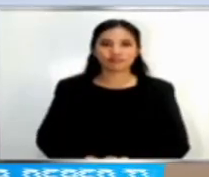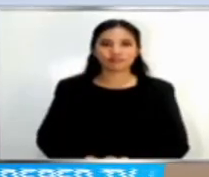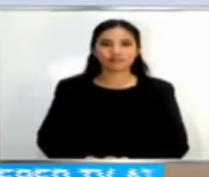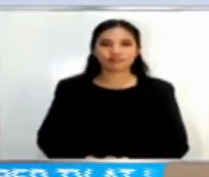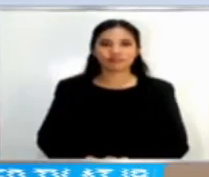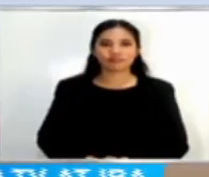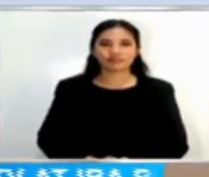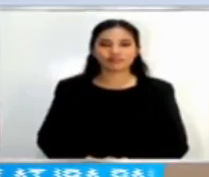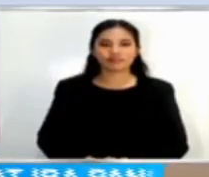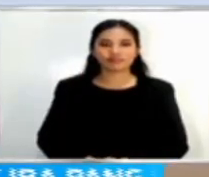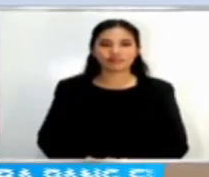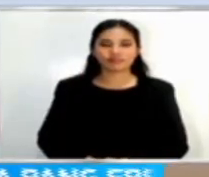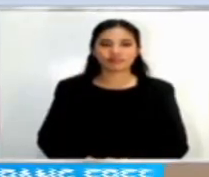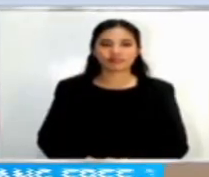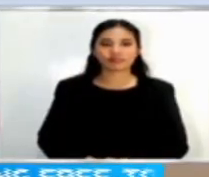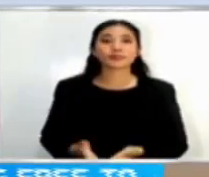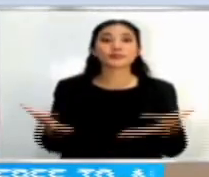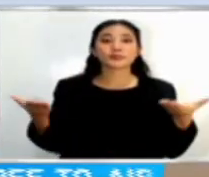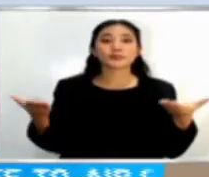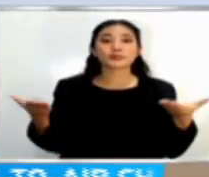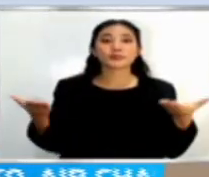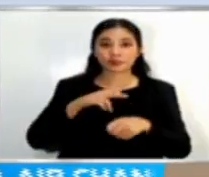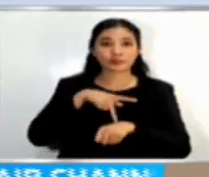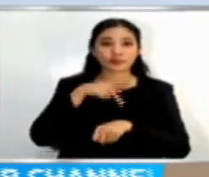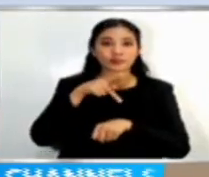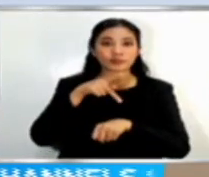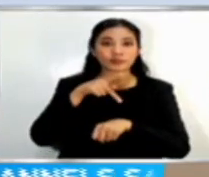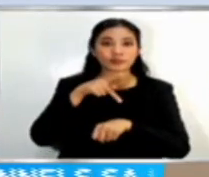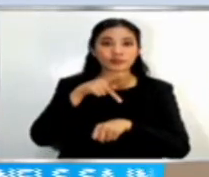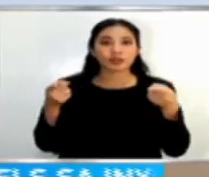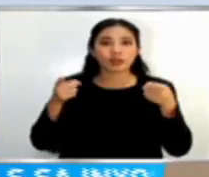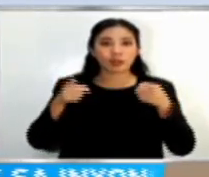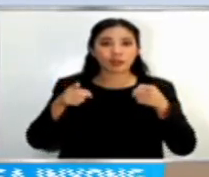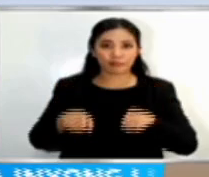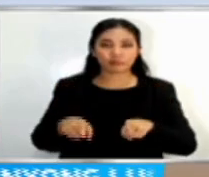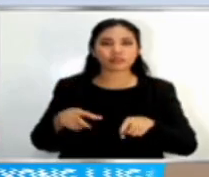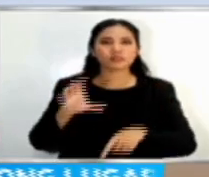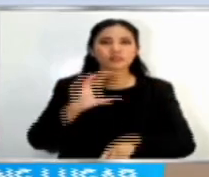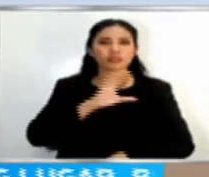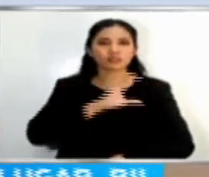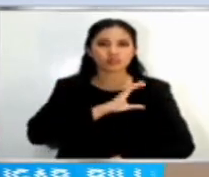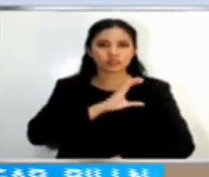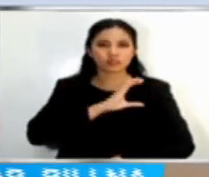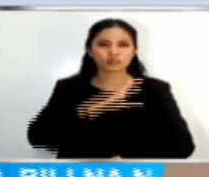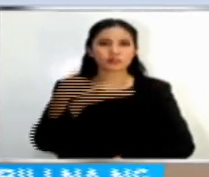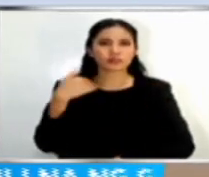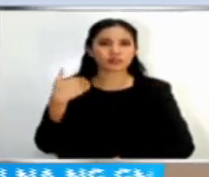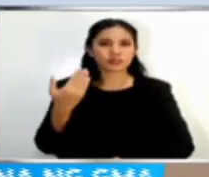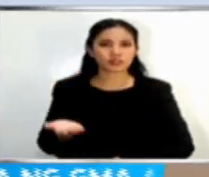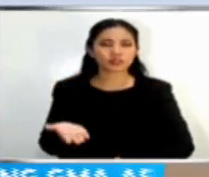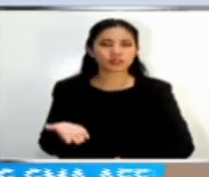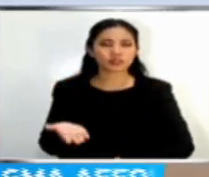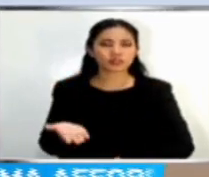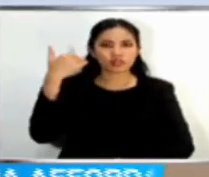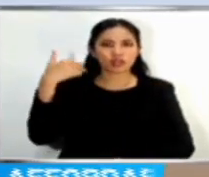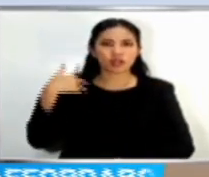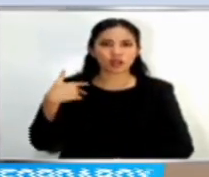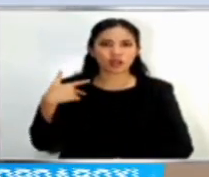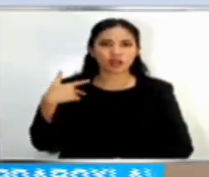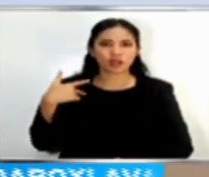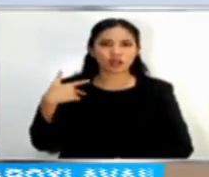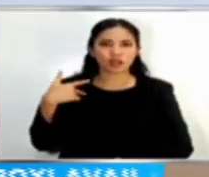Dito po sa Pilipinas, Dedon Arrival sa ospital ang isang pulis sa South Cotabato matapos tumilapon ng sumemplang ang sinasakyang